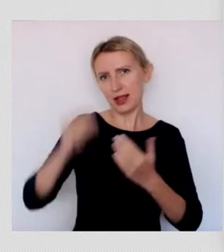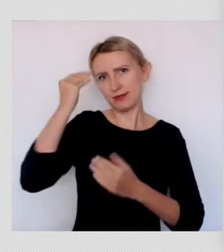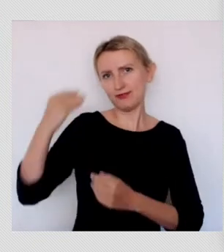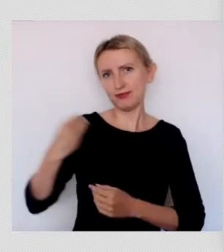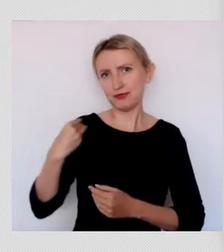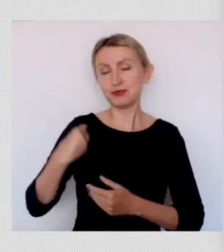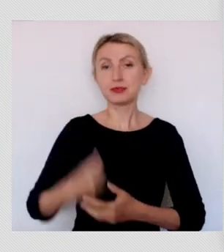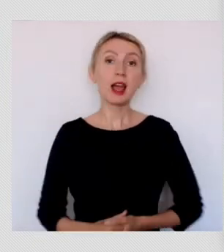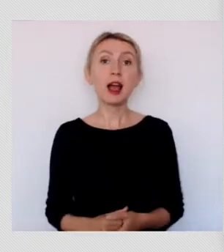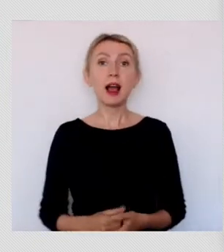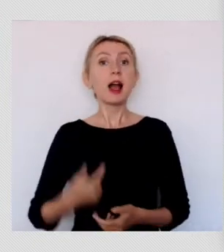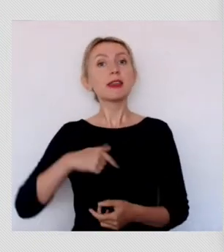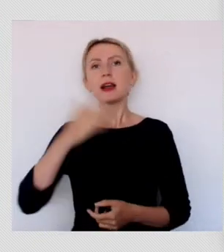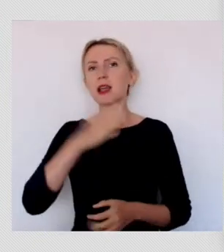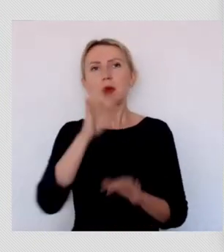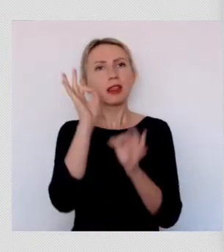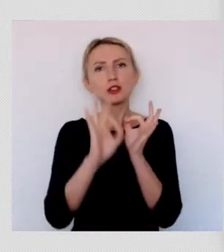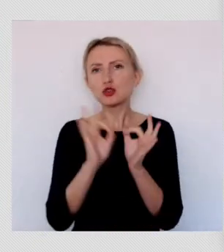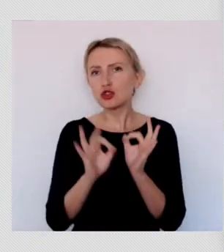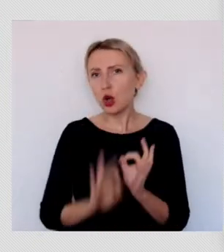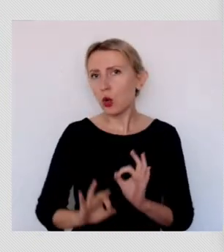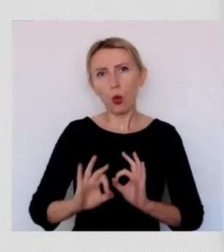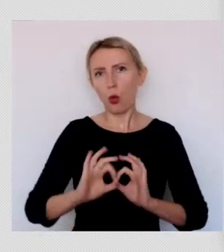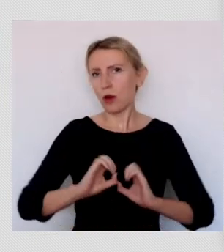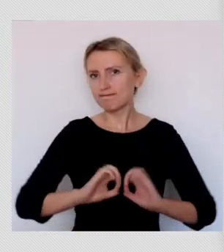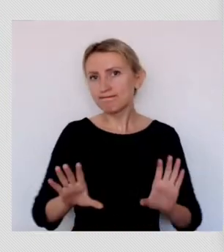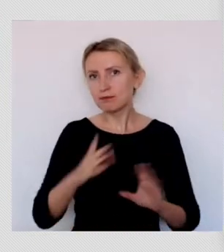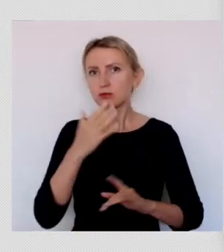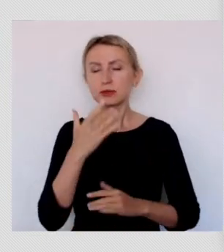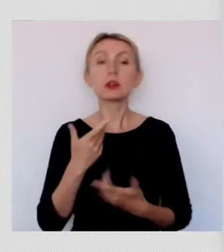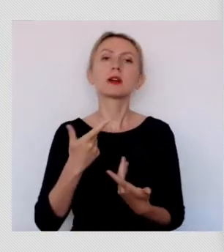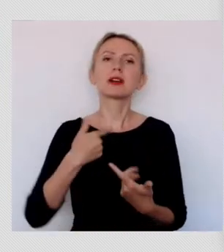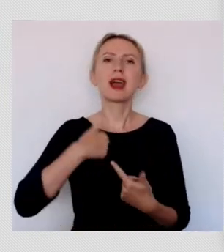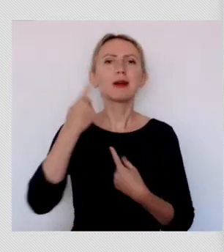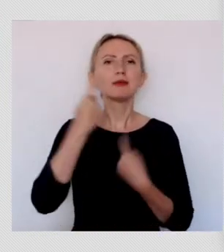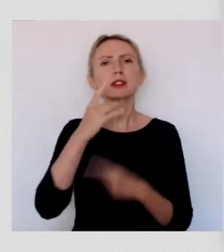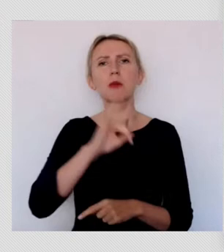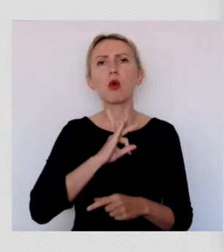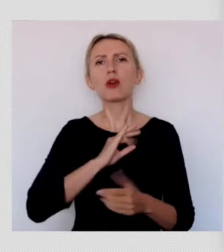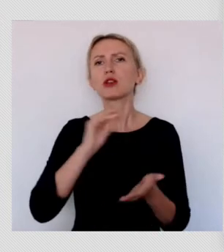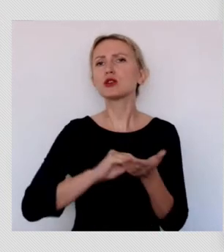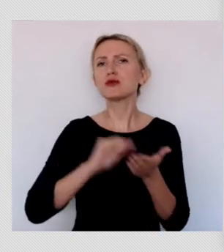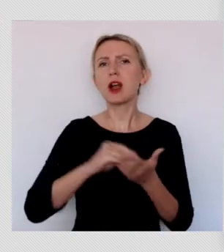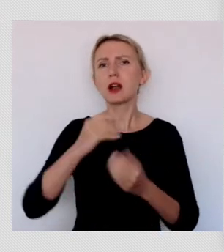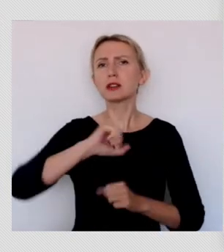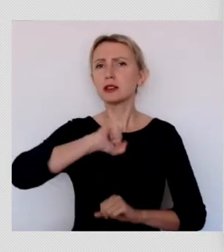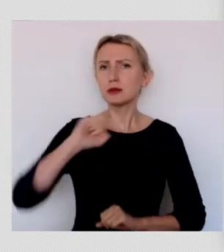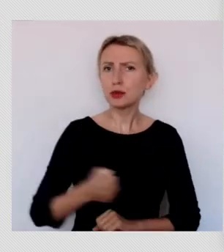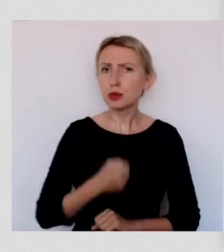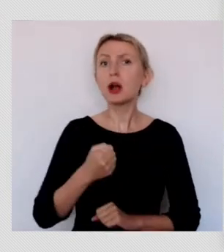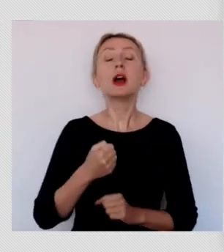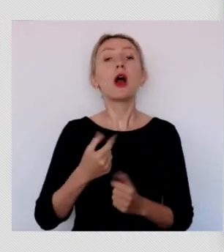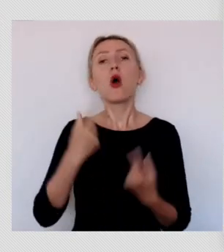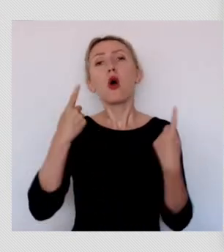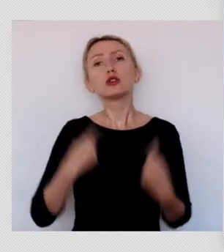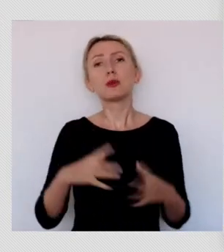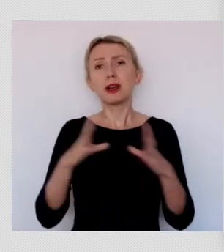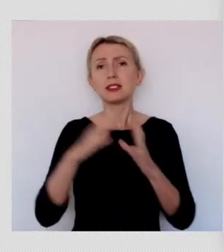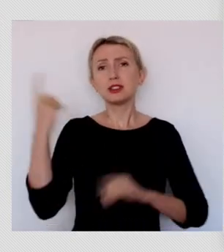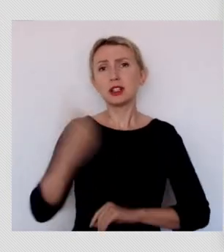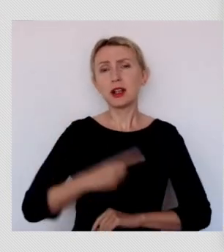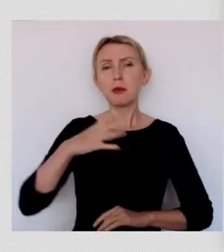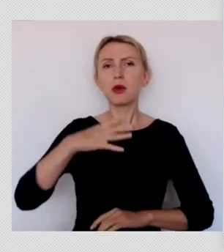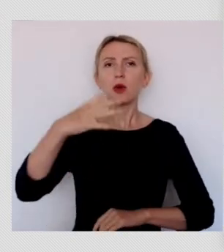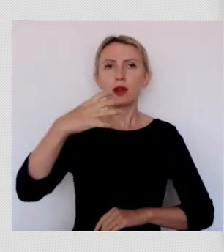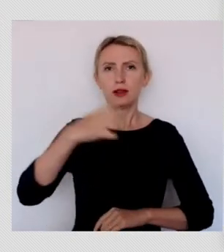ja nie będę wchodził w szczegóły, dlatego że myślę, że moje największe doświadczenie jako osoby, która przez 10 lat była dyrektorem